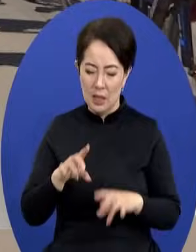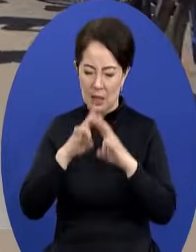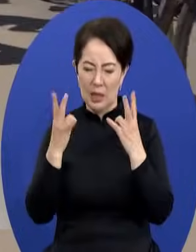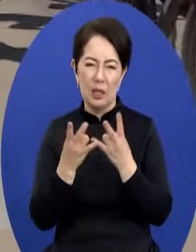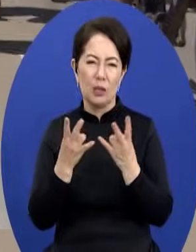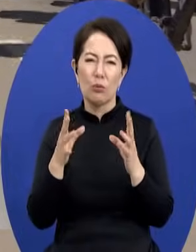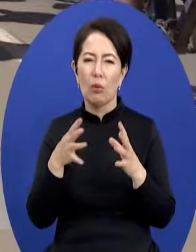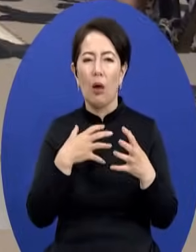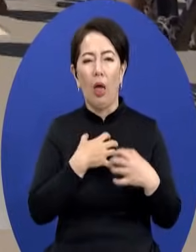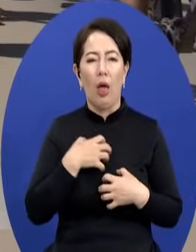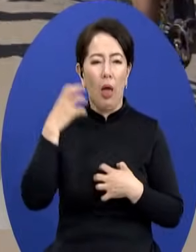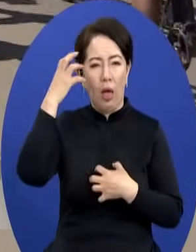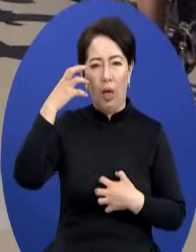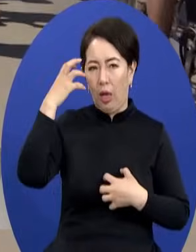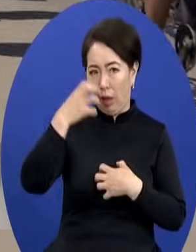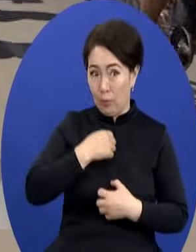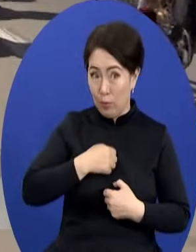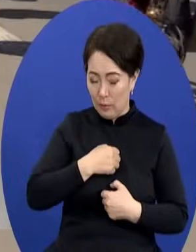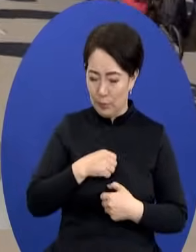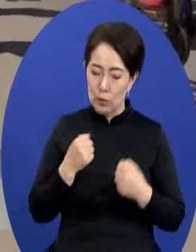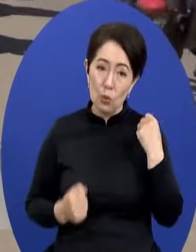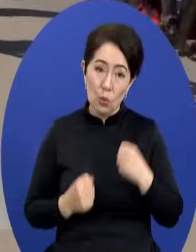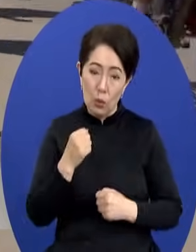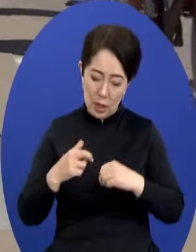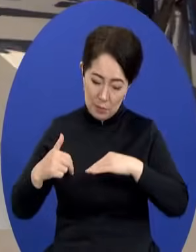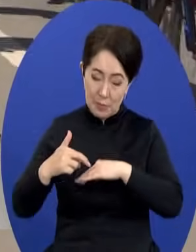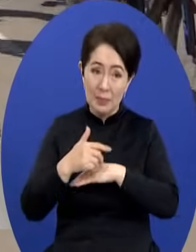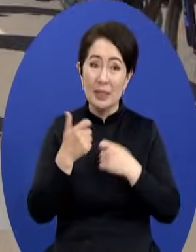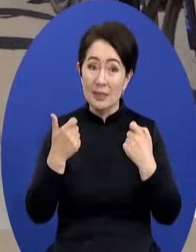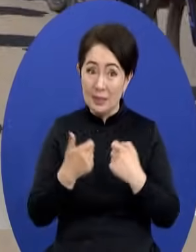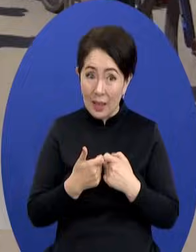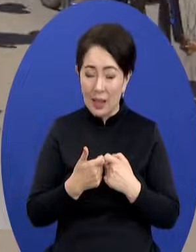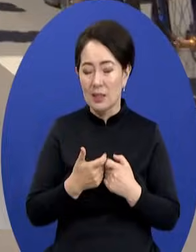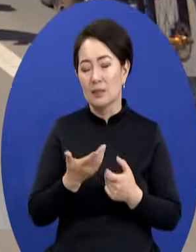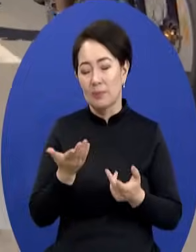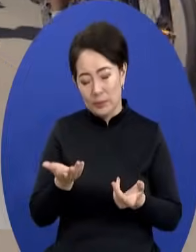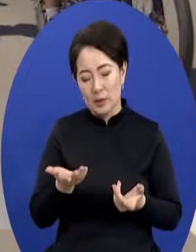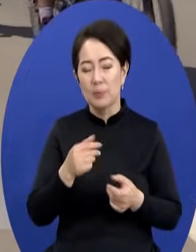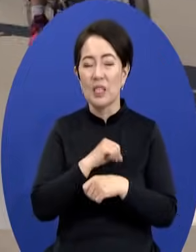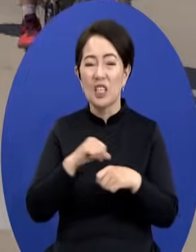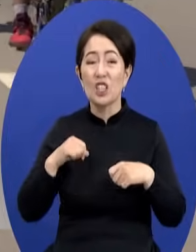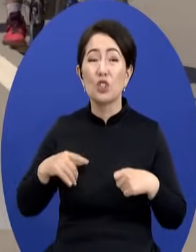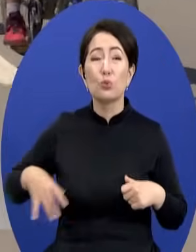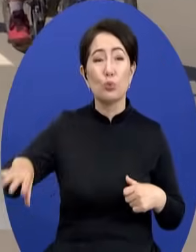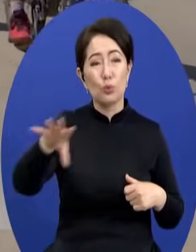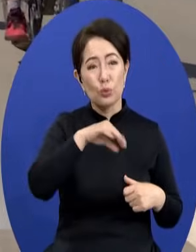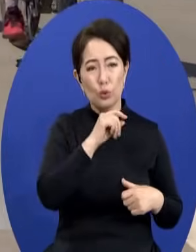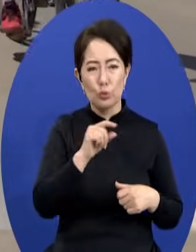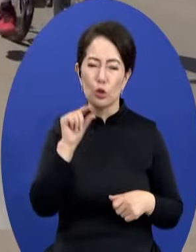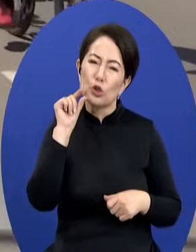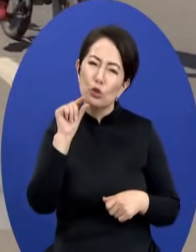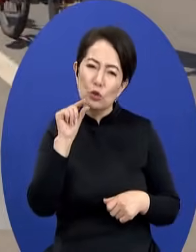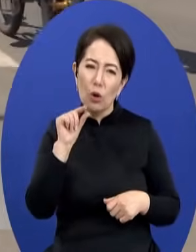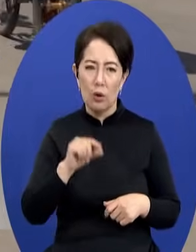байлаа. За, энэ үед одоо миний гүйлтээ ингэж явж таарж байгаа. Тэгэд одоо ард иргэдийг одоо жоохон ч